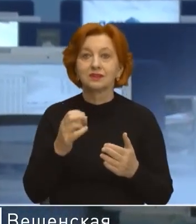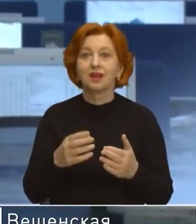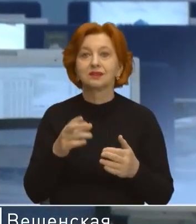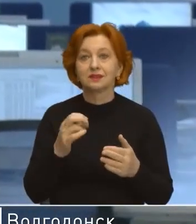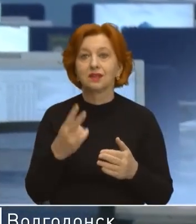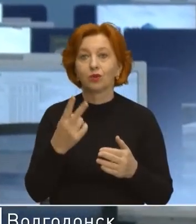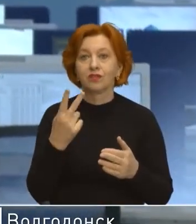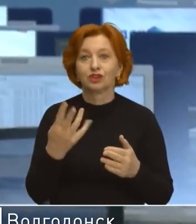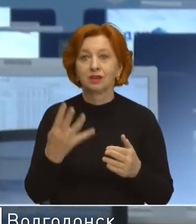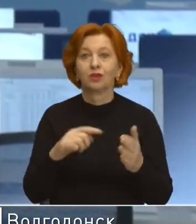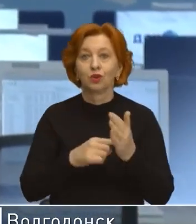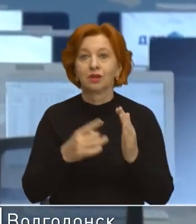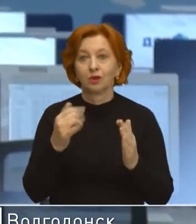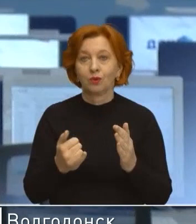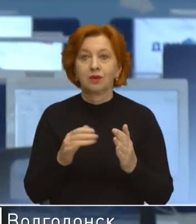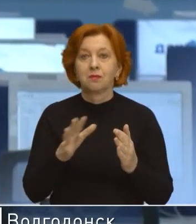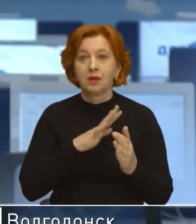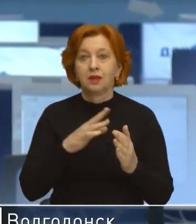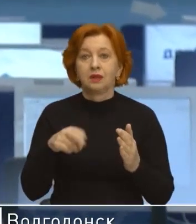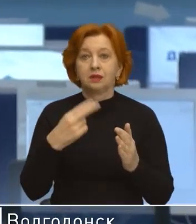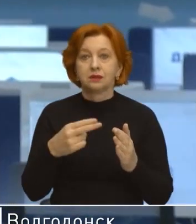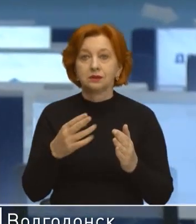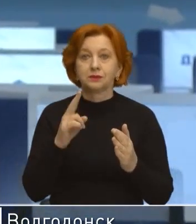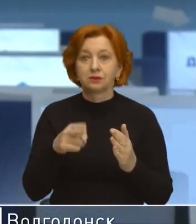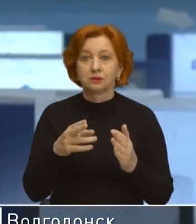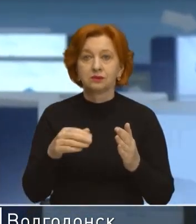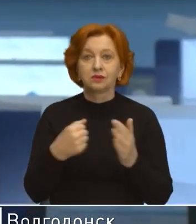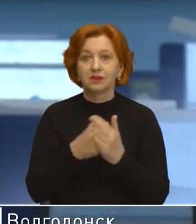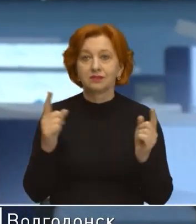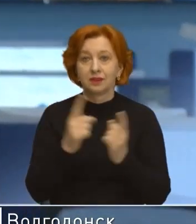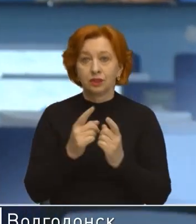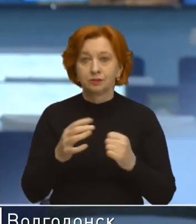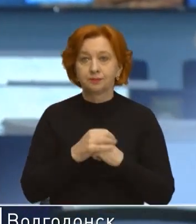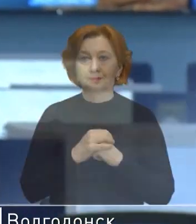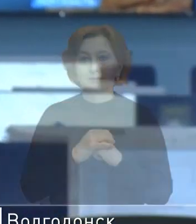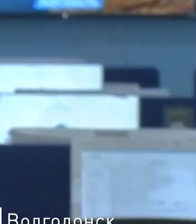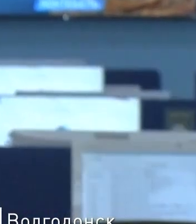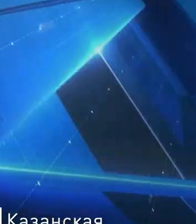сетях и на сайте don24.ru. В студии был Денис Проскурин. До встречи.